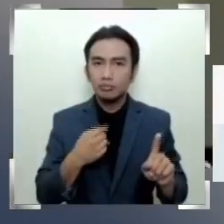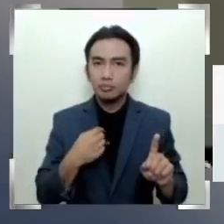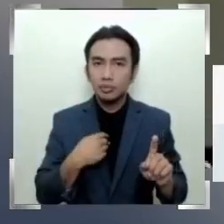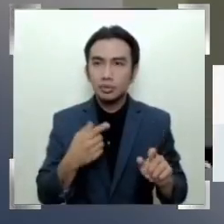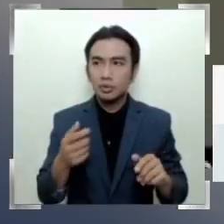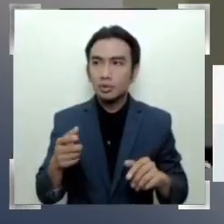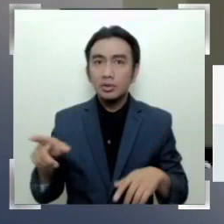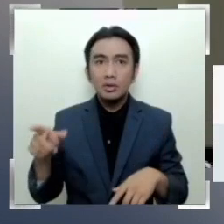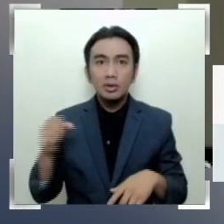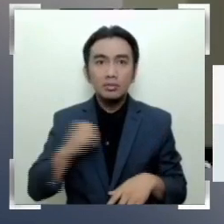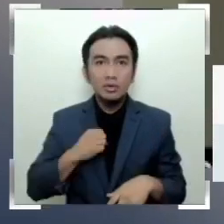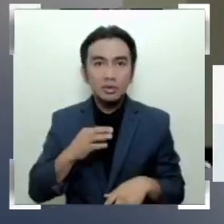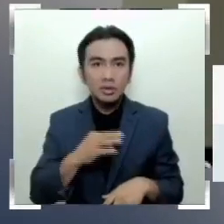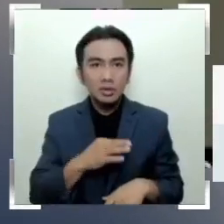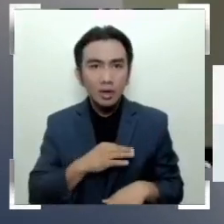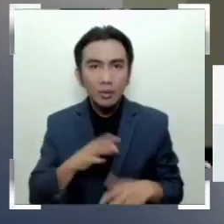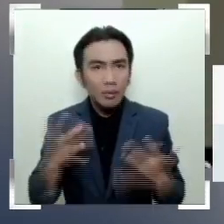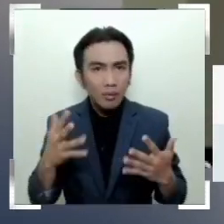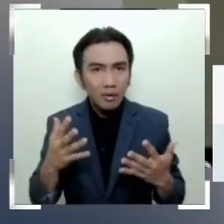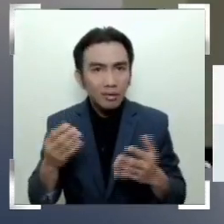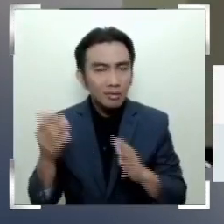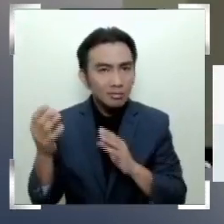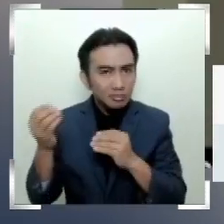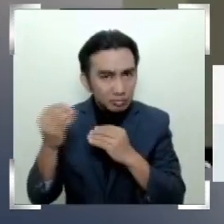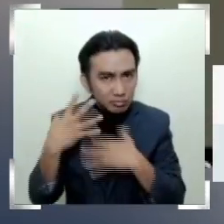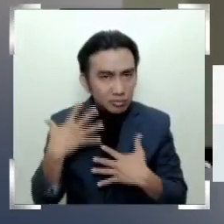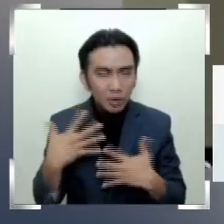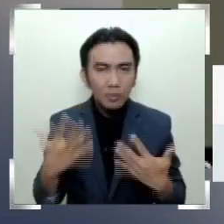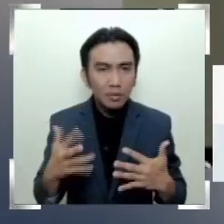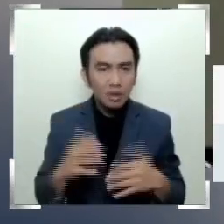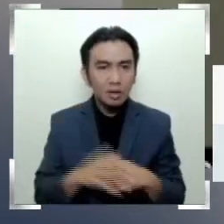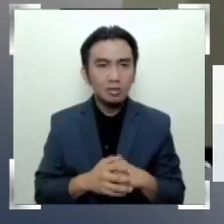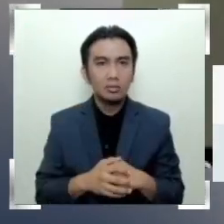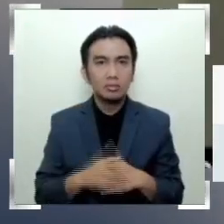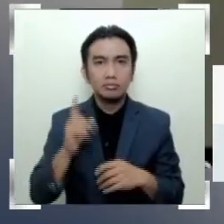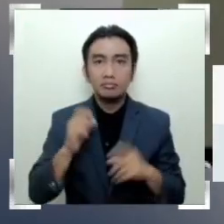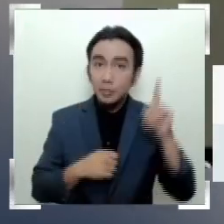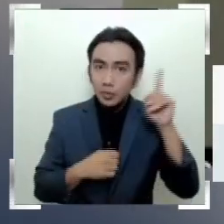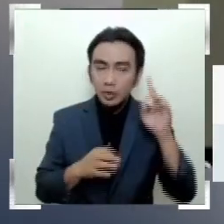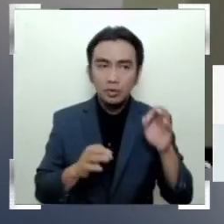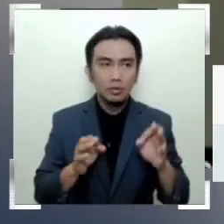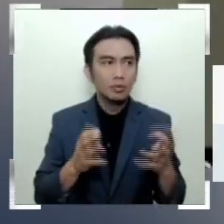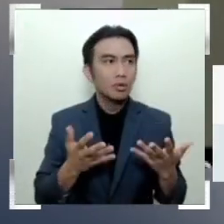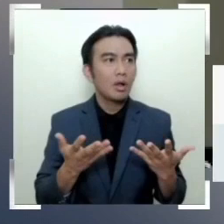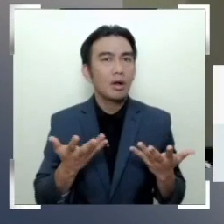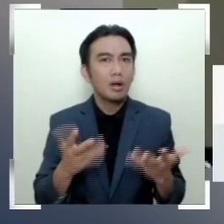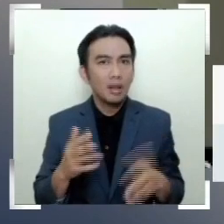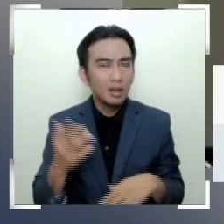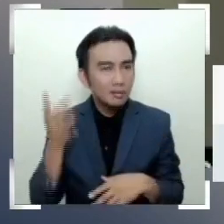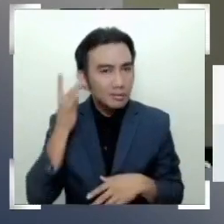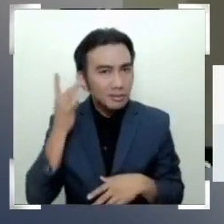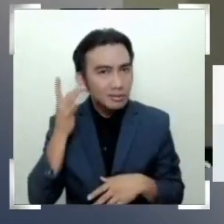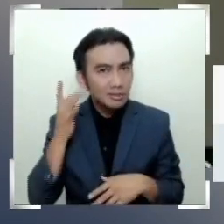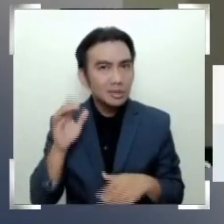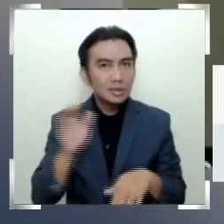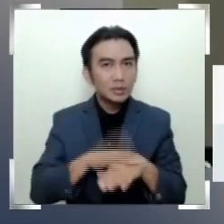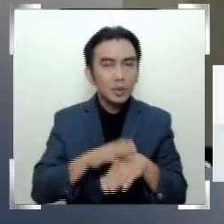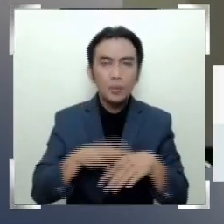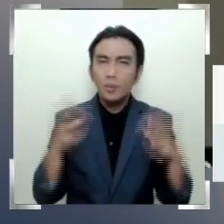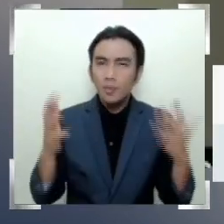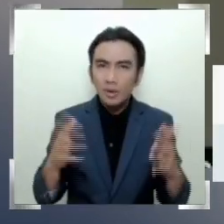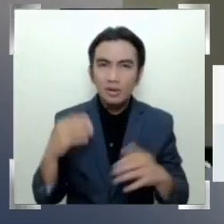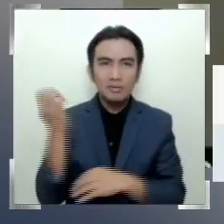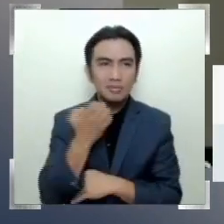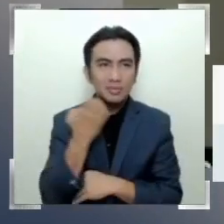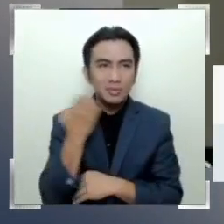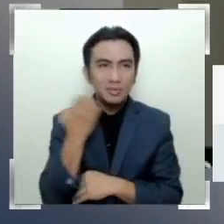barko. Nagising na lang po ako sa nagkakagulong tao. Ni alarm po, wala pong tumunog na alarm. Walang prior instruction, wala